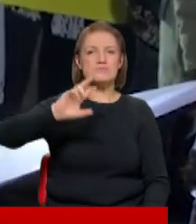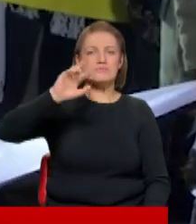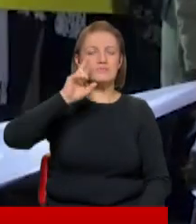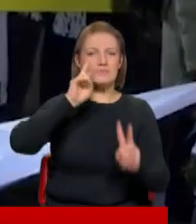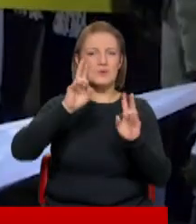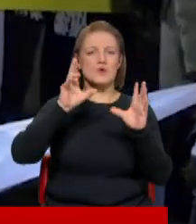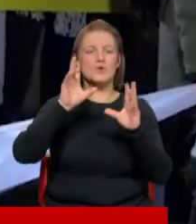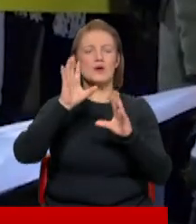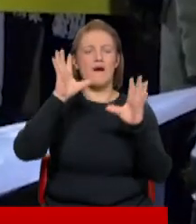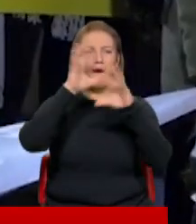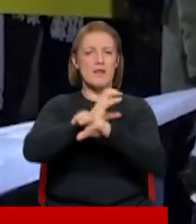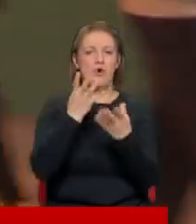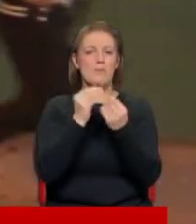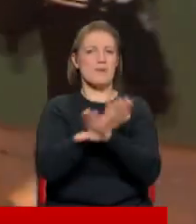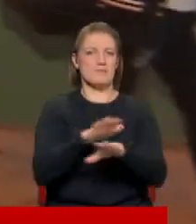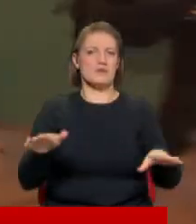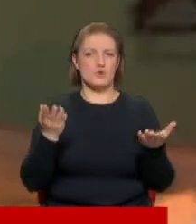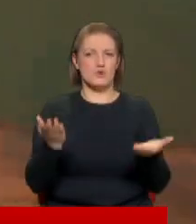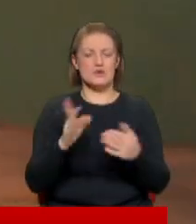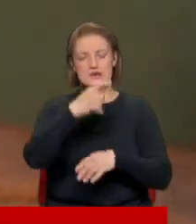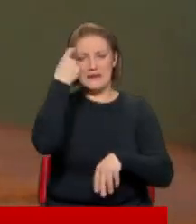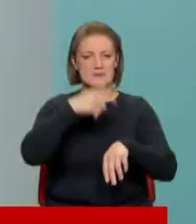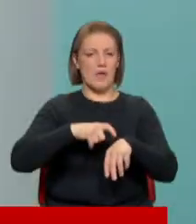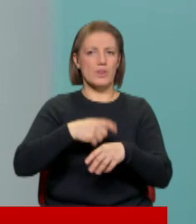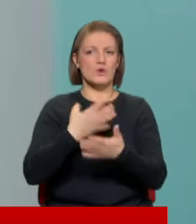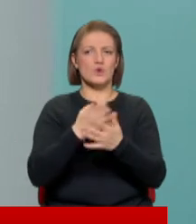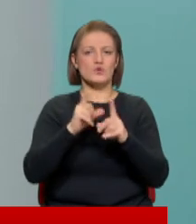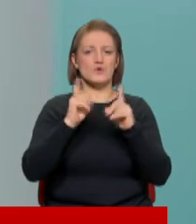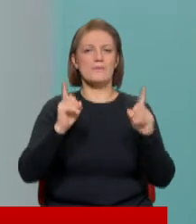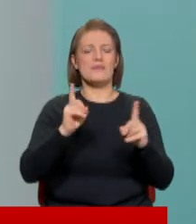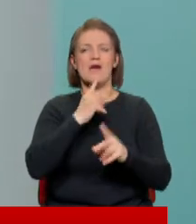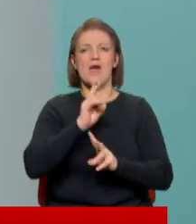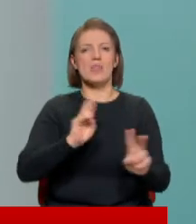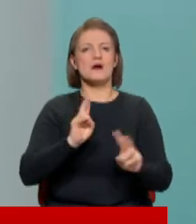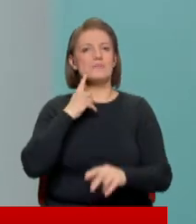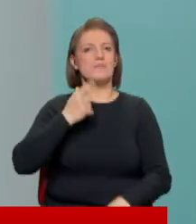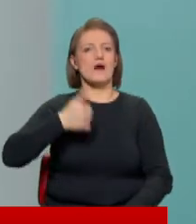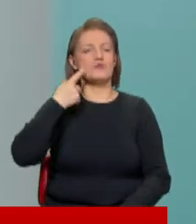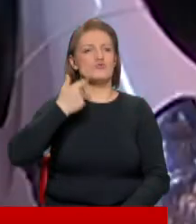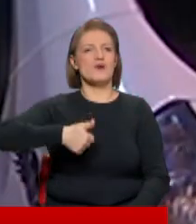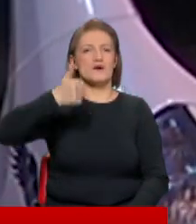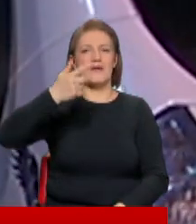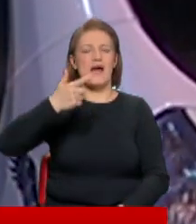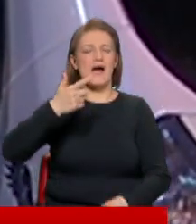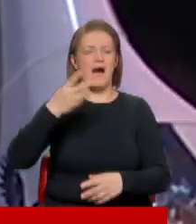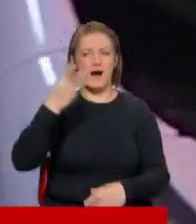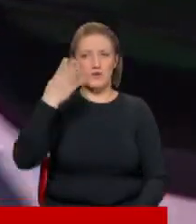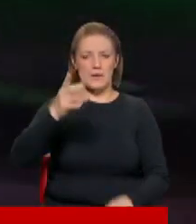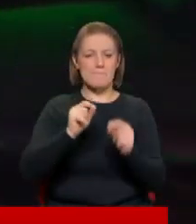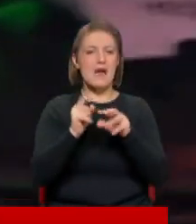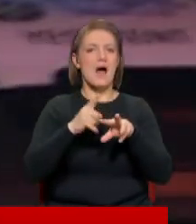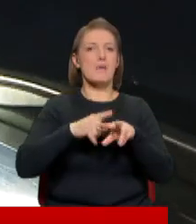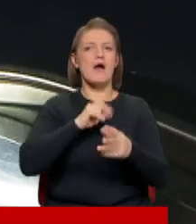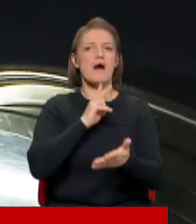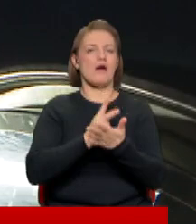gün kararmadan bitirebilir biliyoruz. Yaz saati uygulaması dönemin Enerji Bakanı ve Cumhurbaşkanı Erdoğan'ın damadı Berat